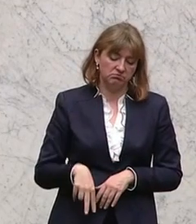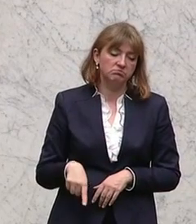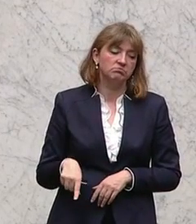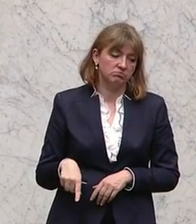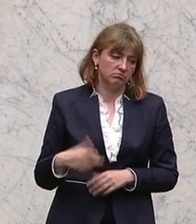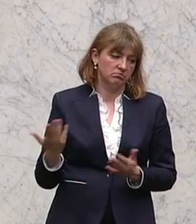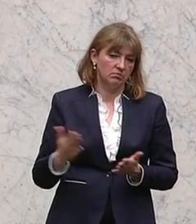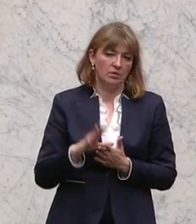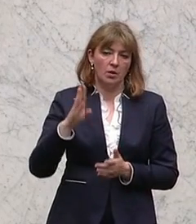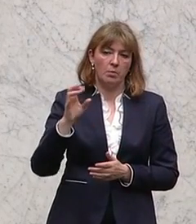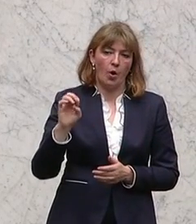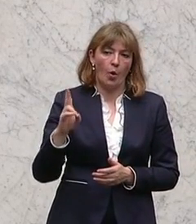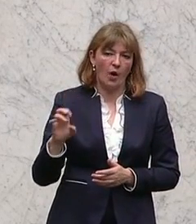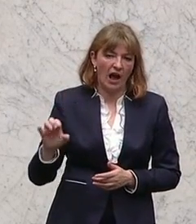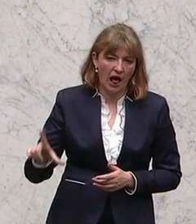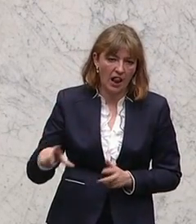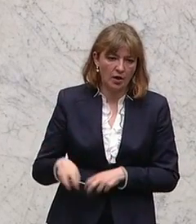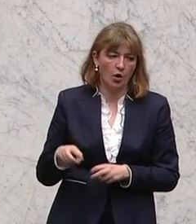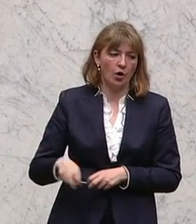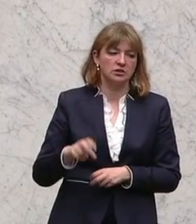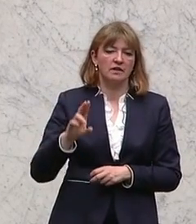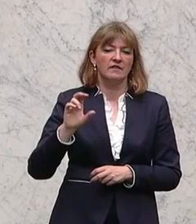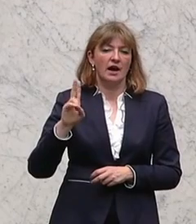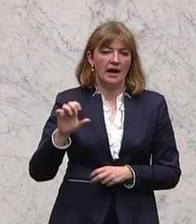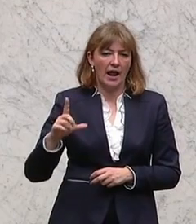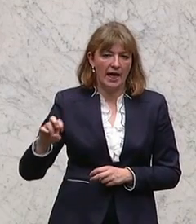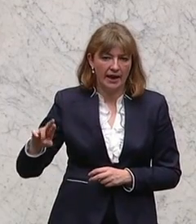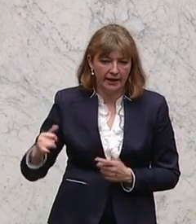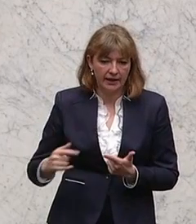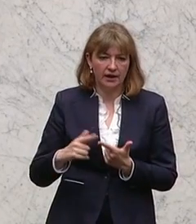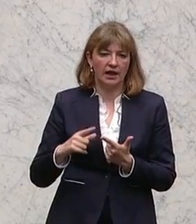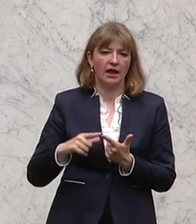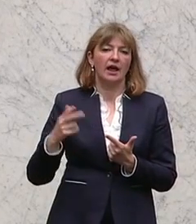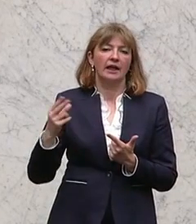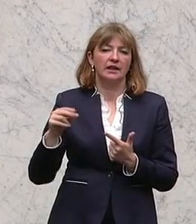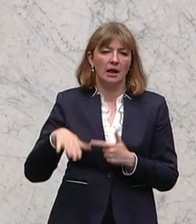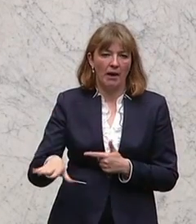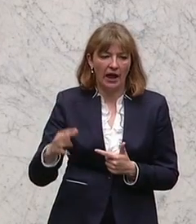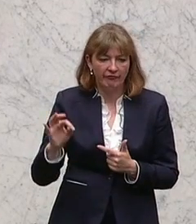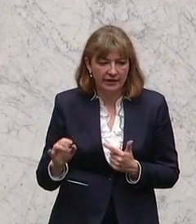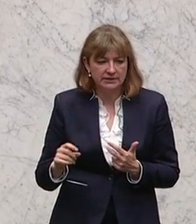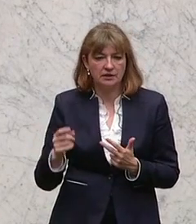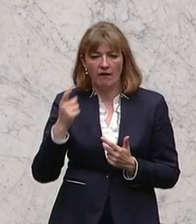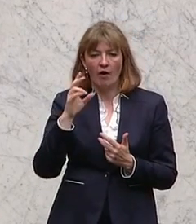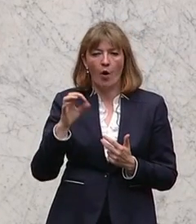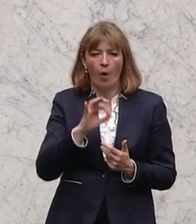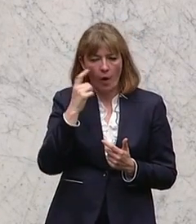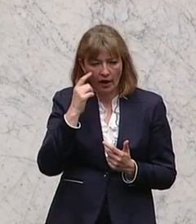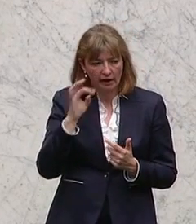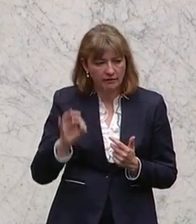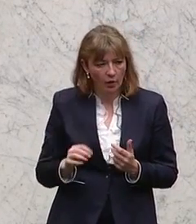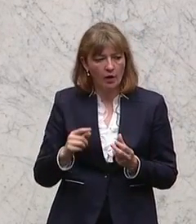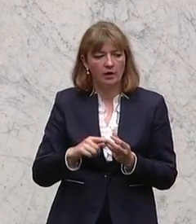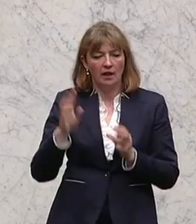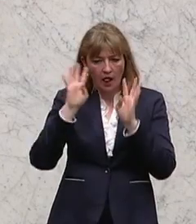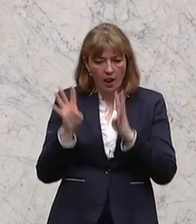darstellen. Brokal Josef, Kudenhof Kalergi, Dietelbacher Fritz, Eugen Freund, Thomas Fuhrmann,